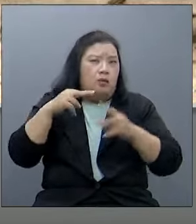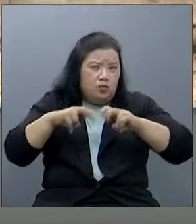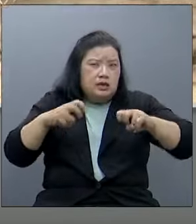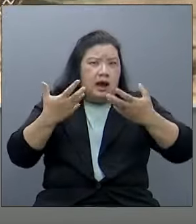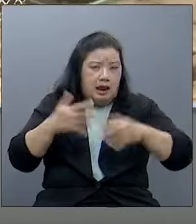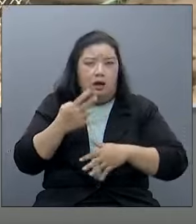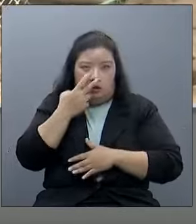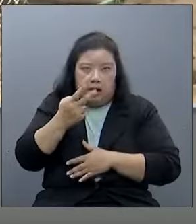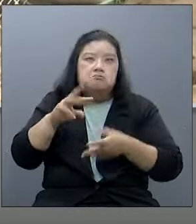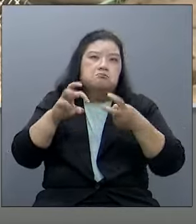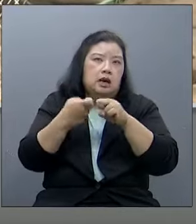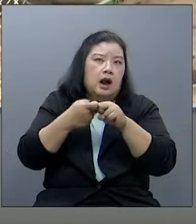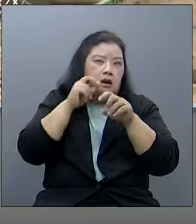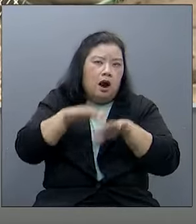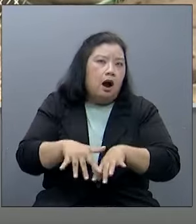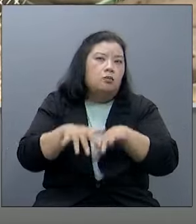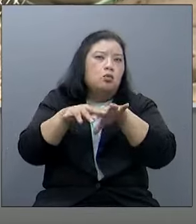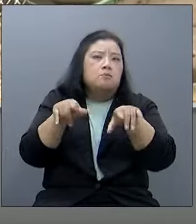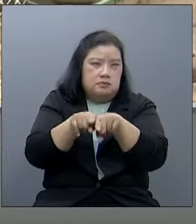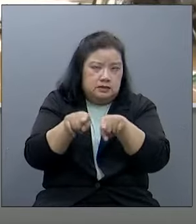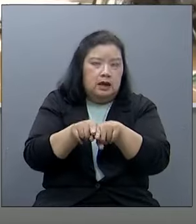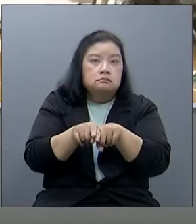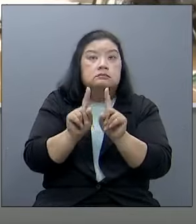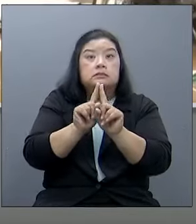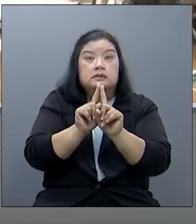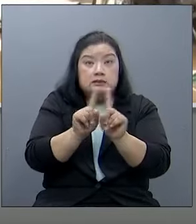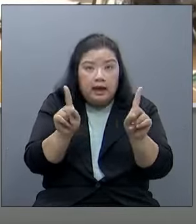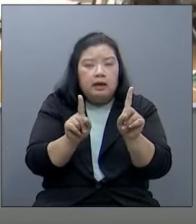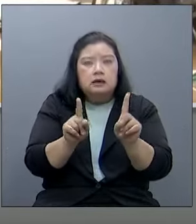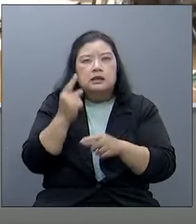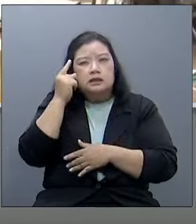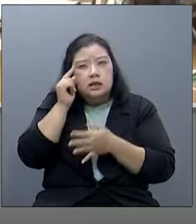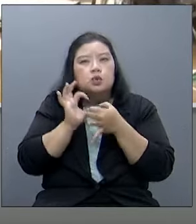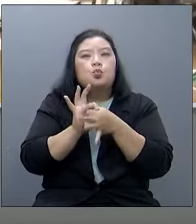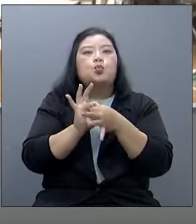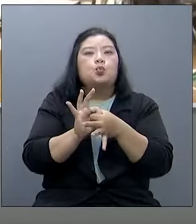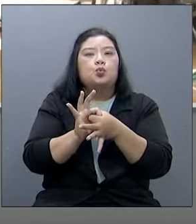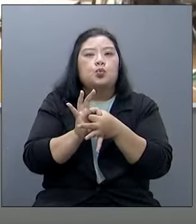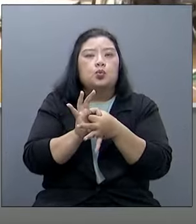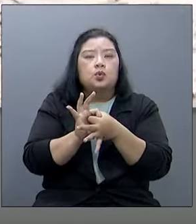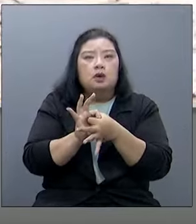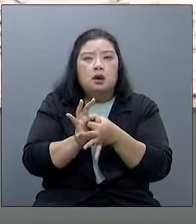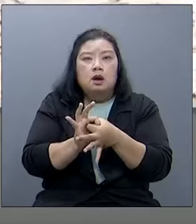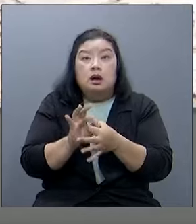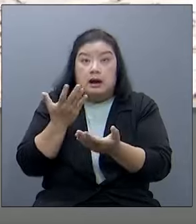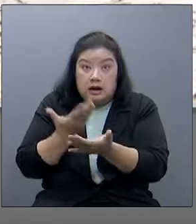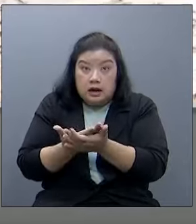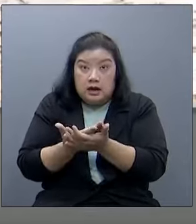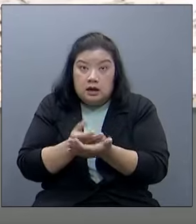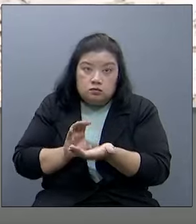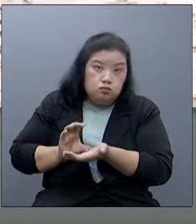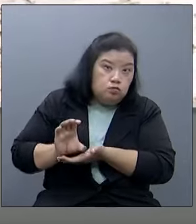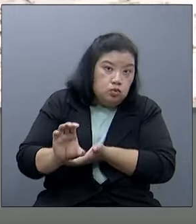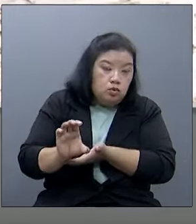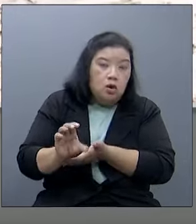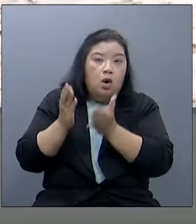าจะเกดเหต้ καรในลัษณะนี้ขึ้มาได้แต่ส่ง ที่น่าคิคือต้องให้คนงบประมาณและเทคน